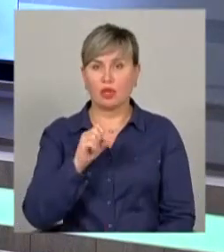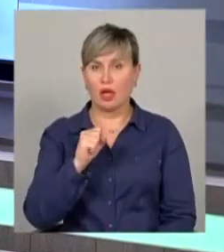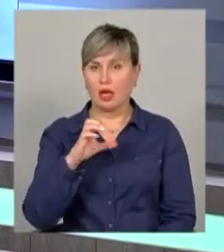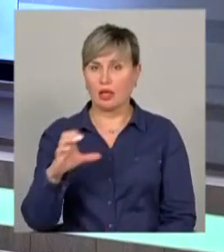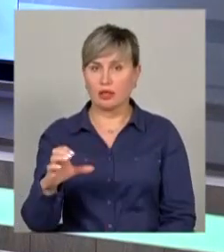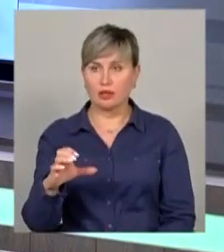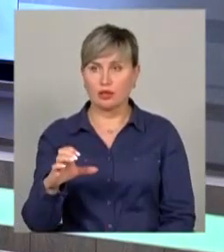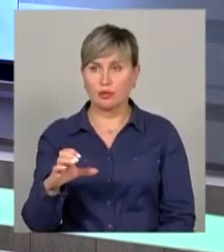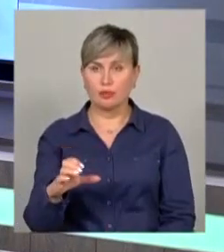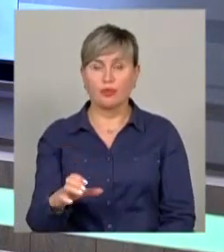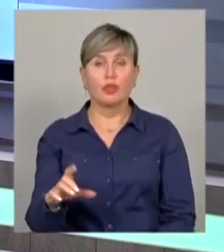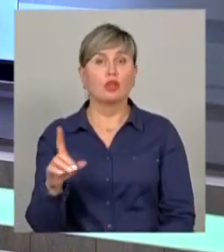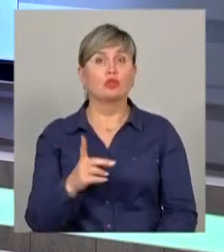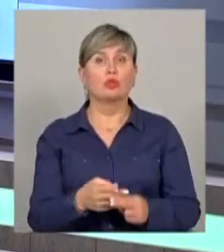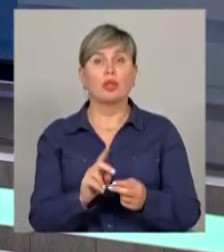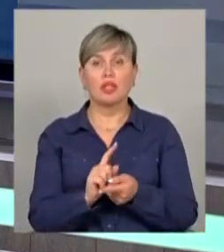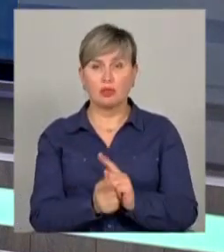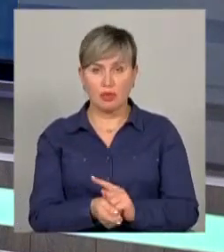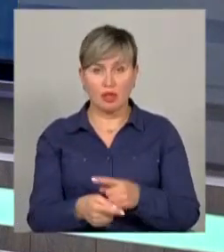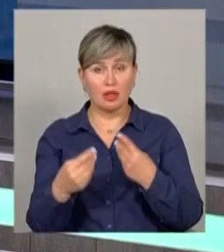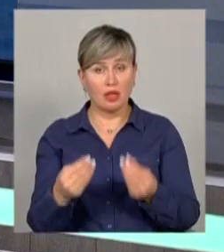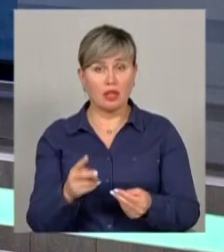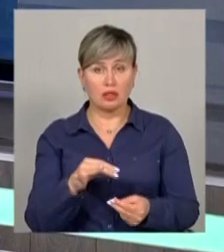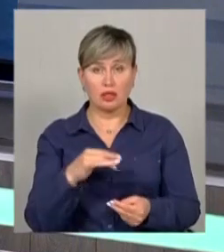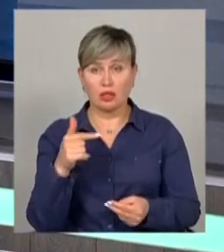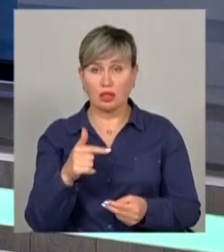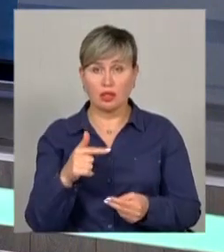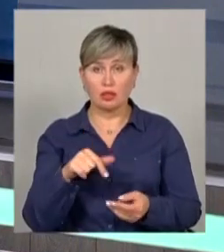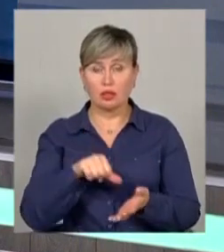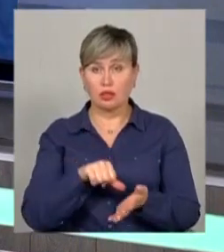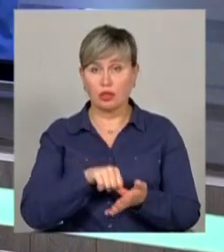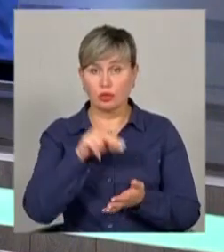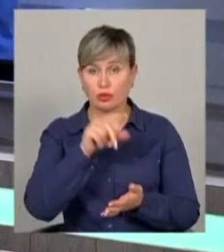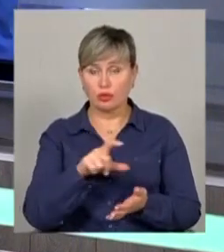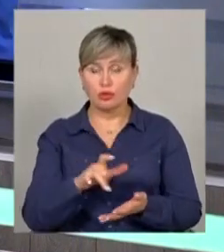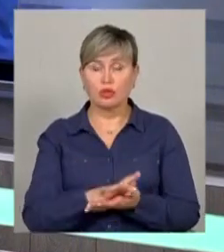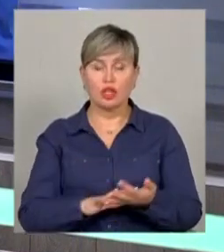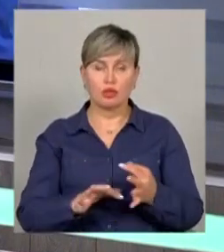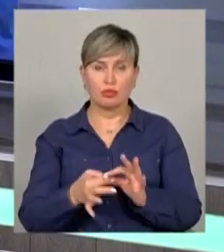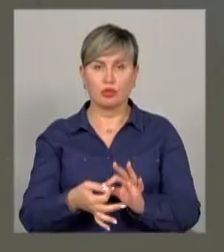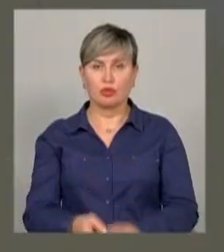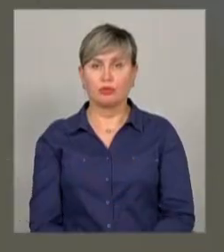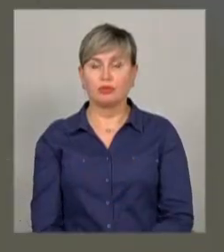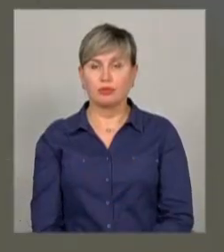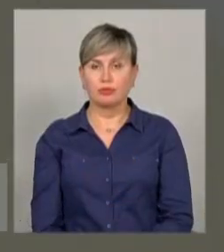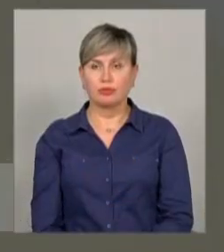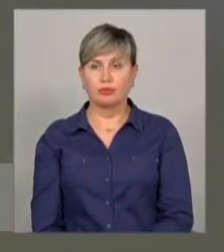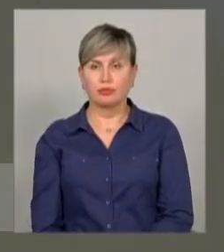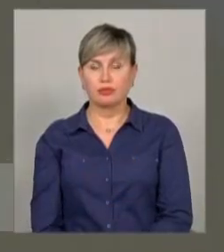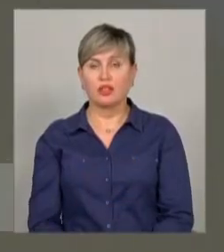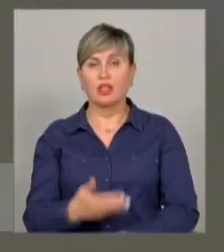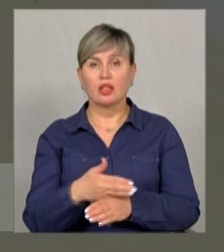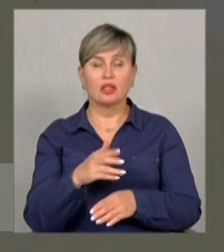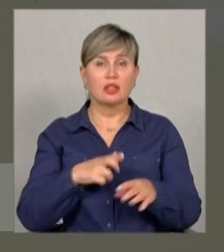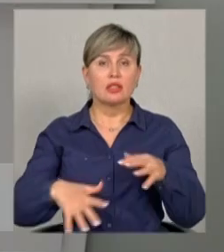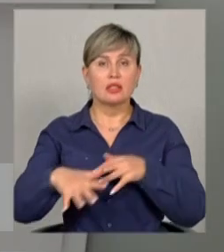экономического союза. Что это изменит и даст гражданам стран-участниц, в материале Дали Насиповой. Кредиты в